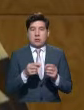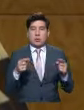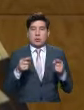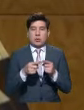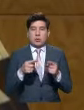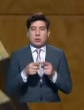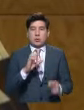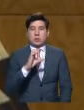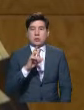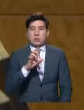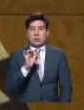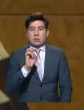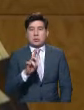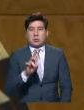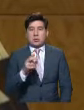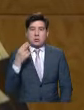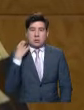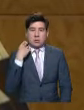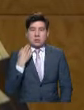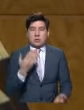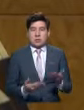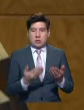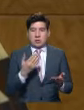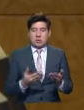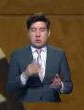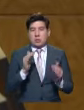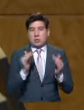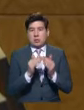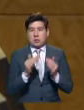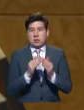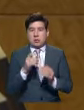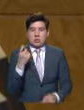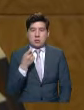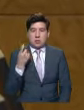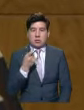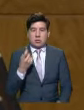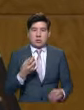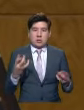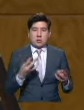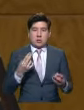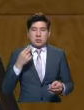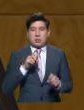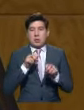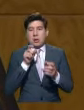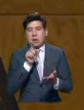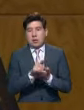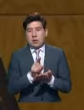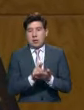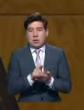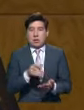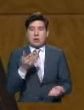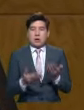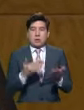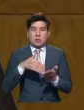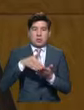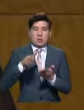Субарендамен айналысатындар да салық төлейді. Егер үйді жалға алған болса, баспана иесі де салық төлеуге міндетті. Ал егер салықтан жалтарғандар